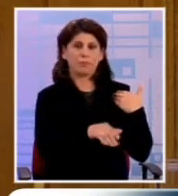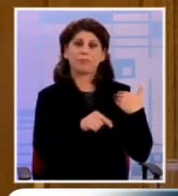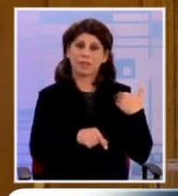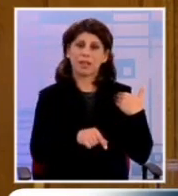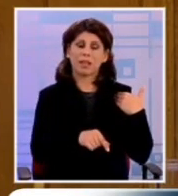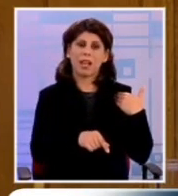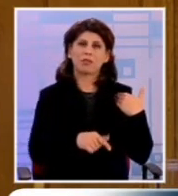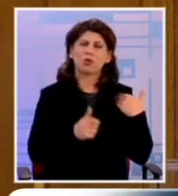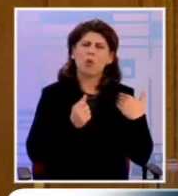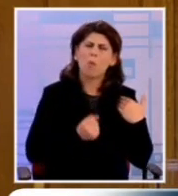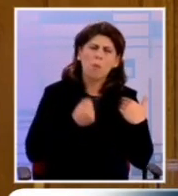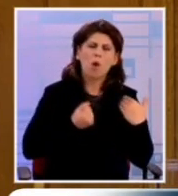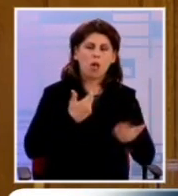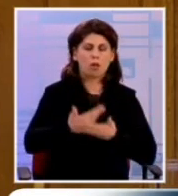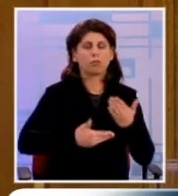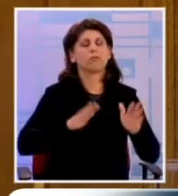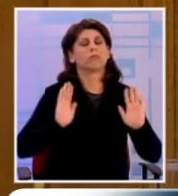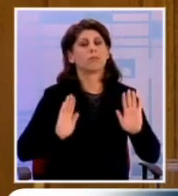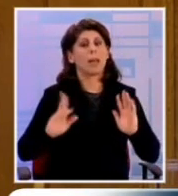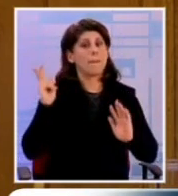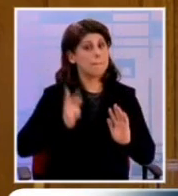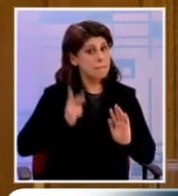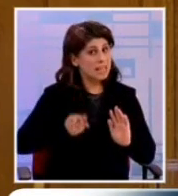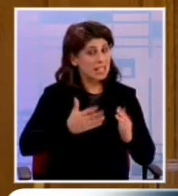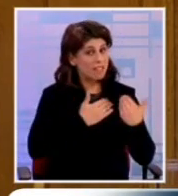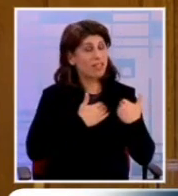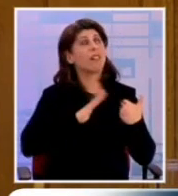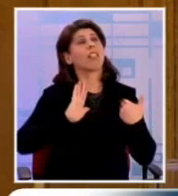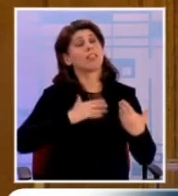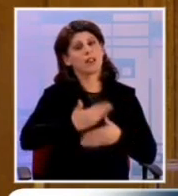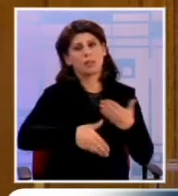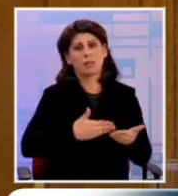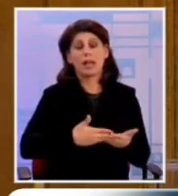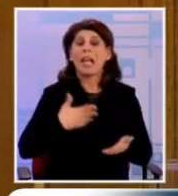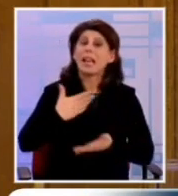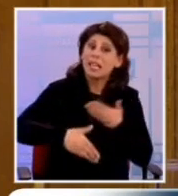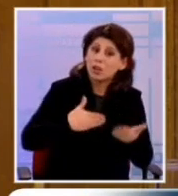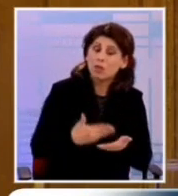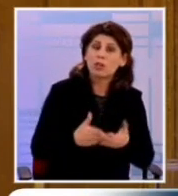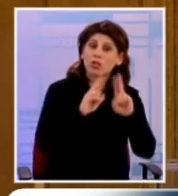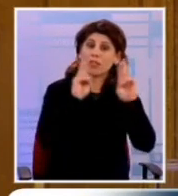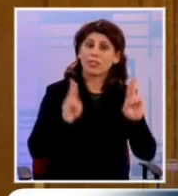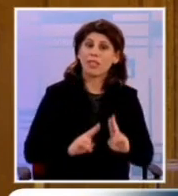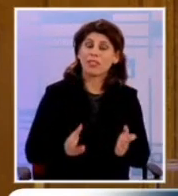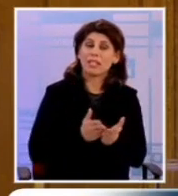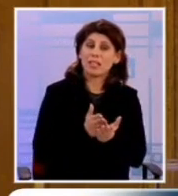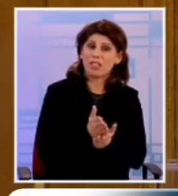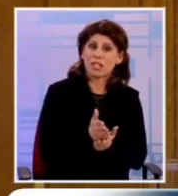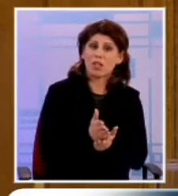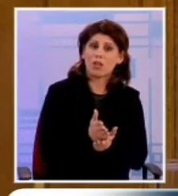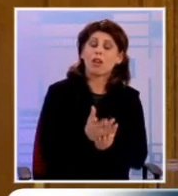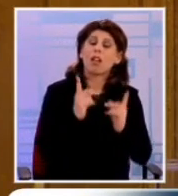κληρονομείται. Όμως, ενώ η ποινική ευθύνη δεν κληρονομείται, κληρονομείται κατά το διεθνές δίκαιο